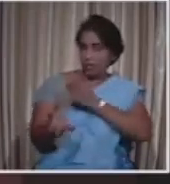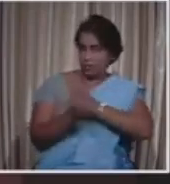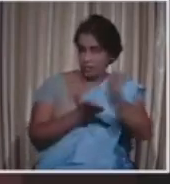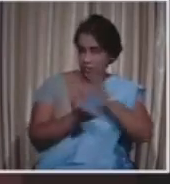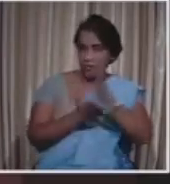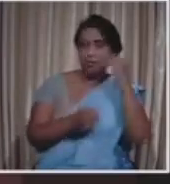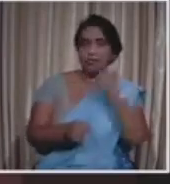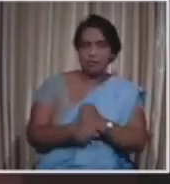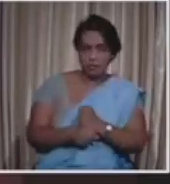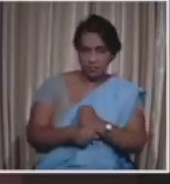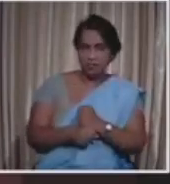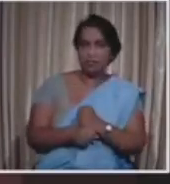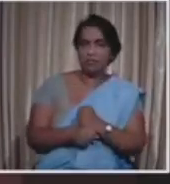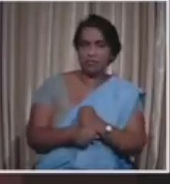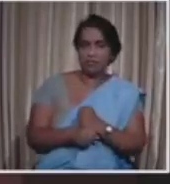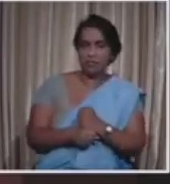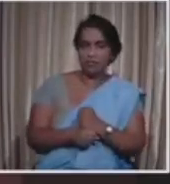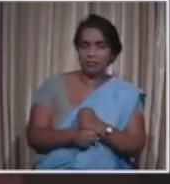ආණ්ඩුව